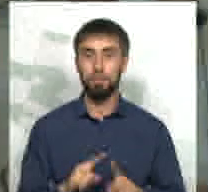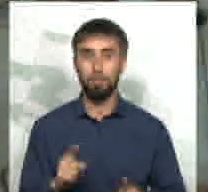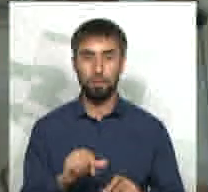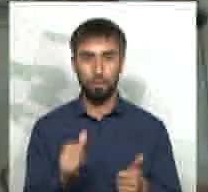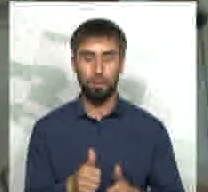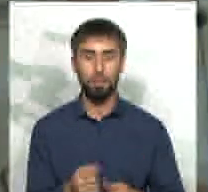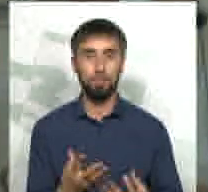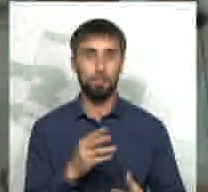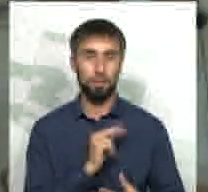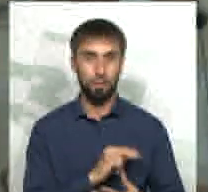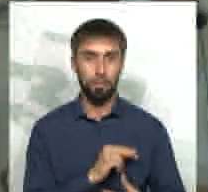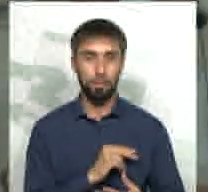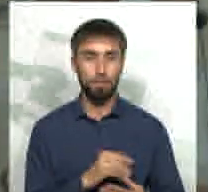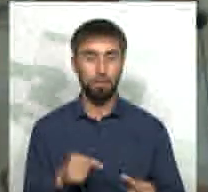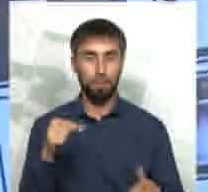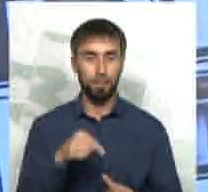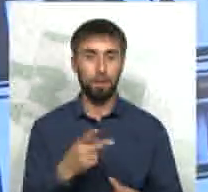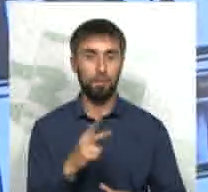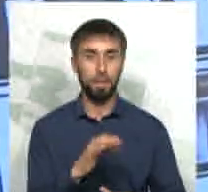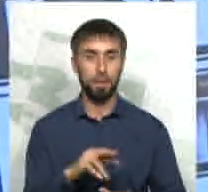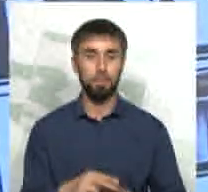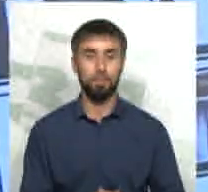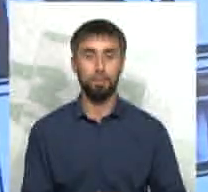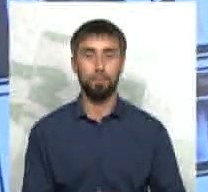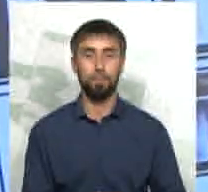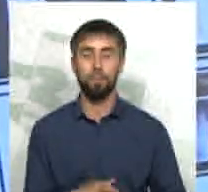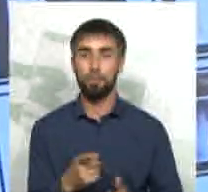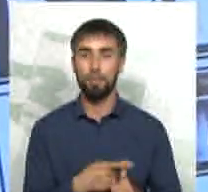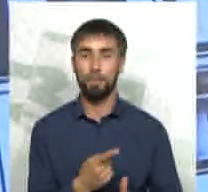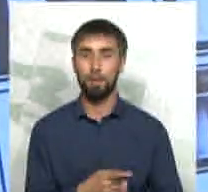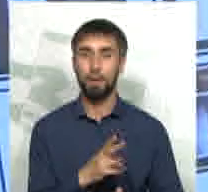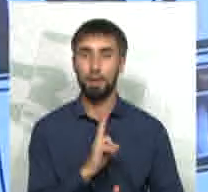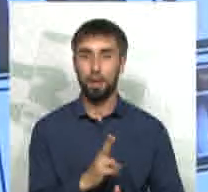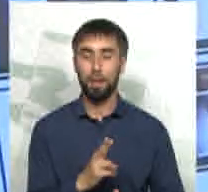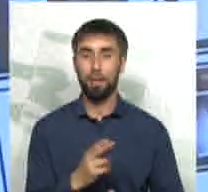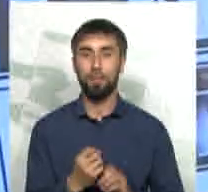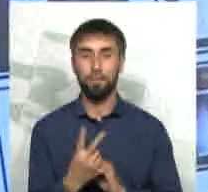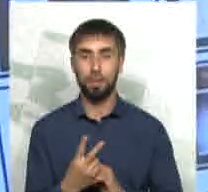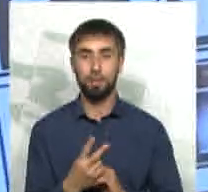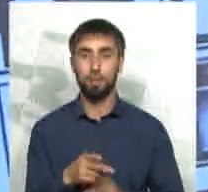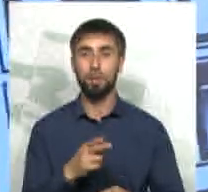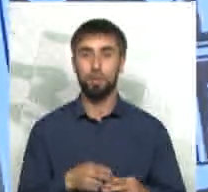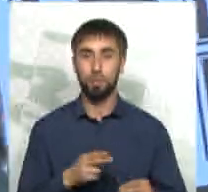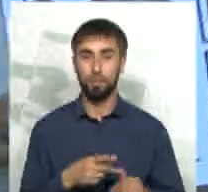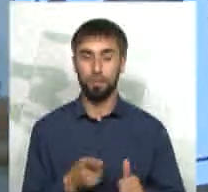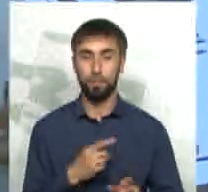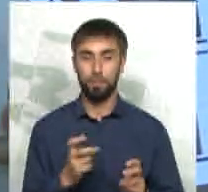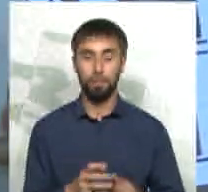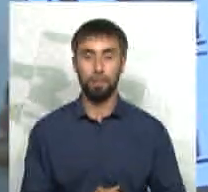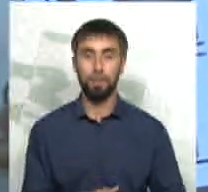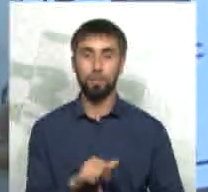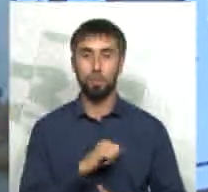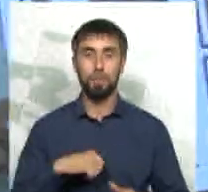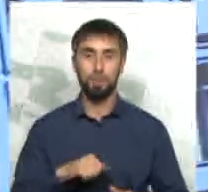формы. Некоторые работы сочетают два стиля. К-12 Эшкедир, тот же самый